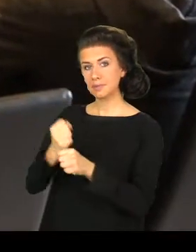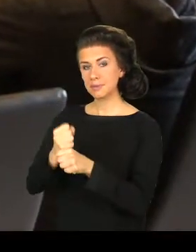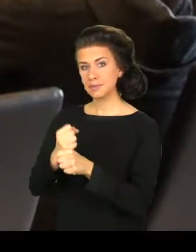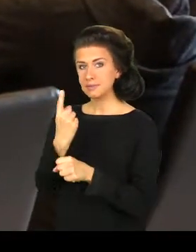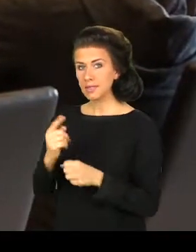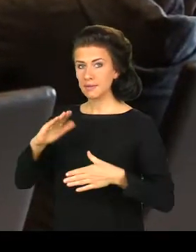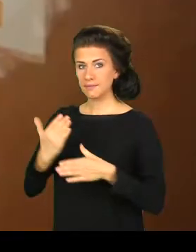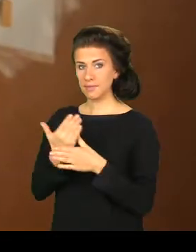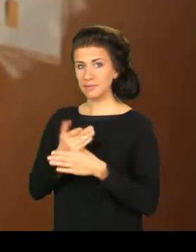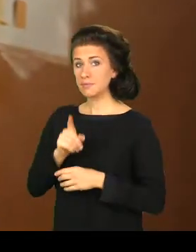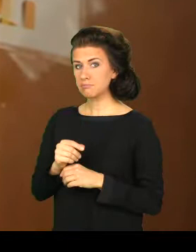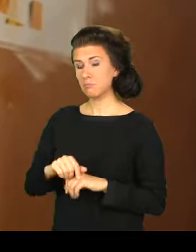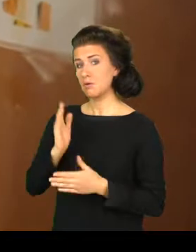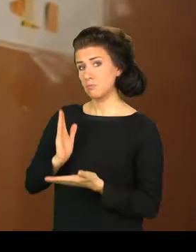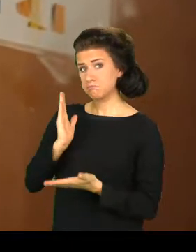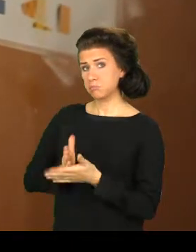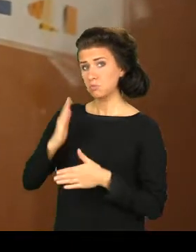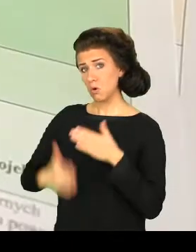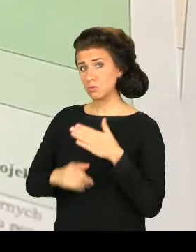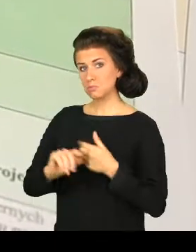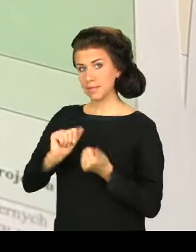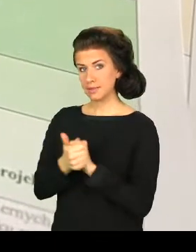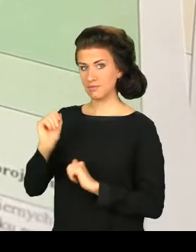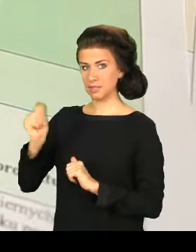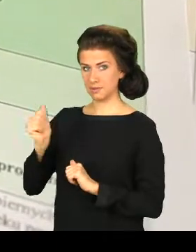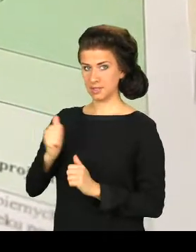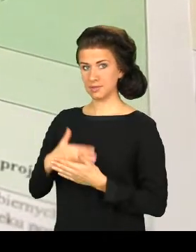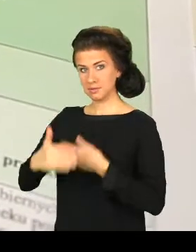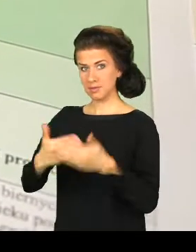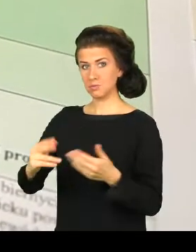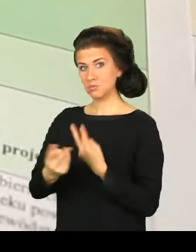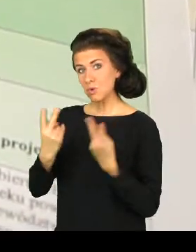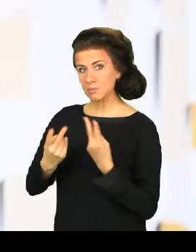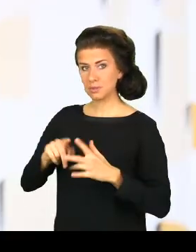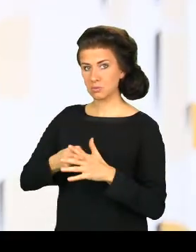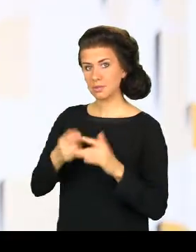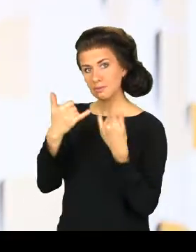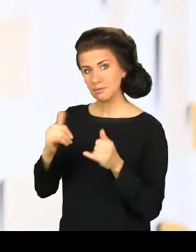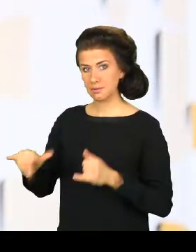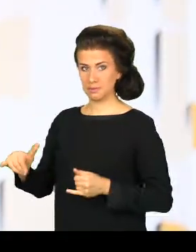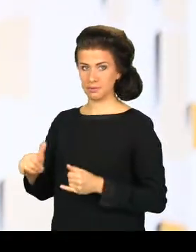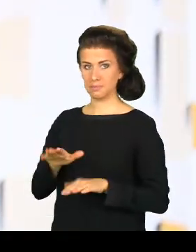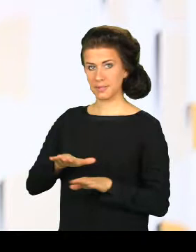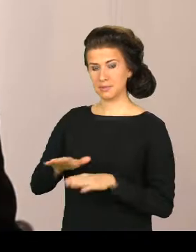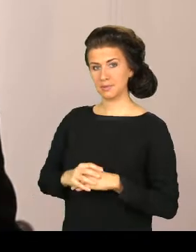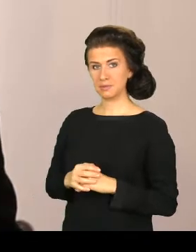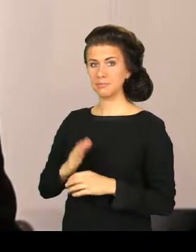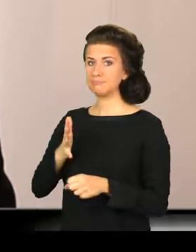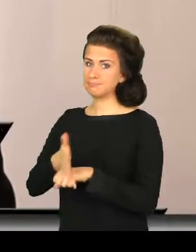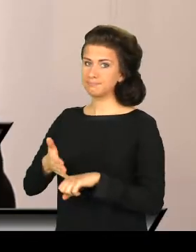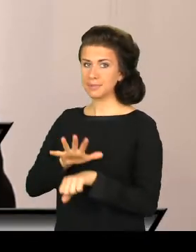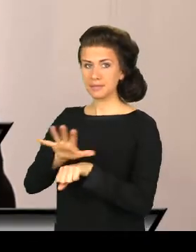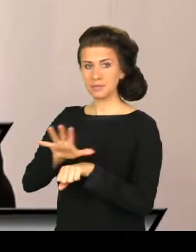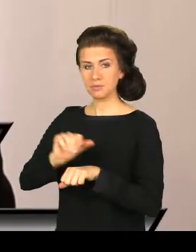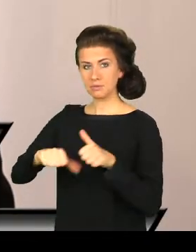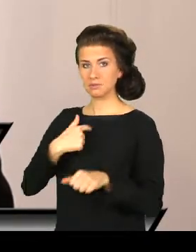pracy w jednym zakładzie stajemy przed koniecznością zmiany kwalifikacji i szukania zatrudnienia w innej branży. Przez 15